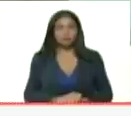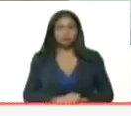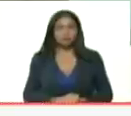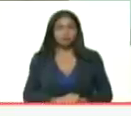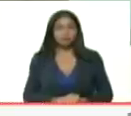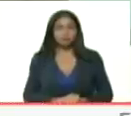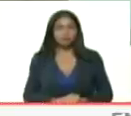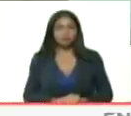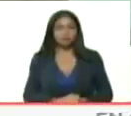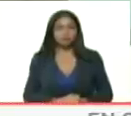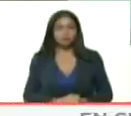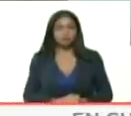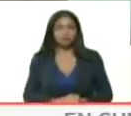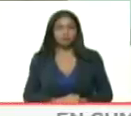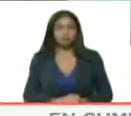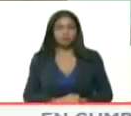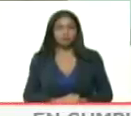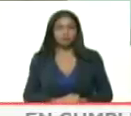病毒是人类的共同敌人，疫情没有国界。